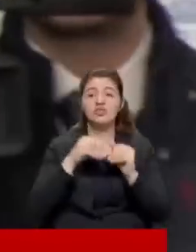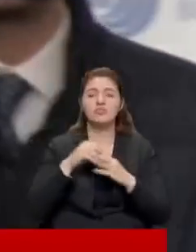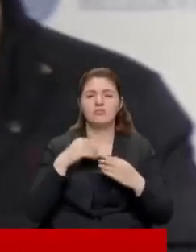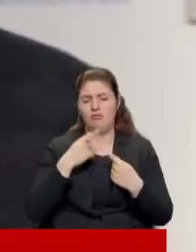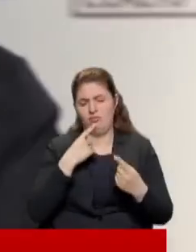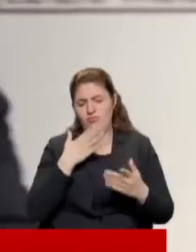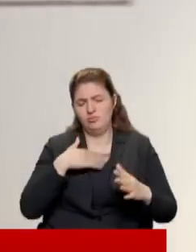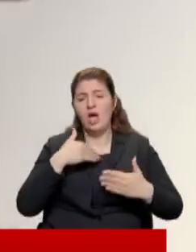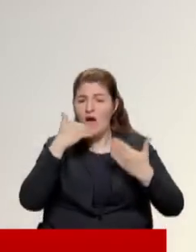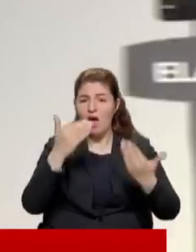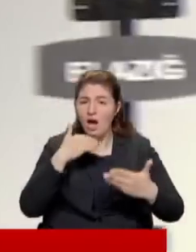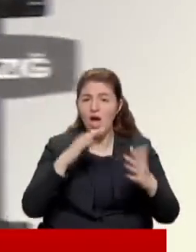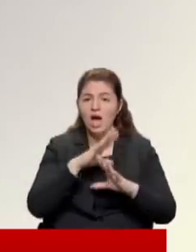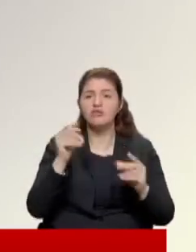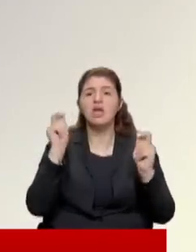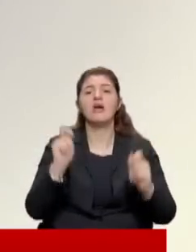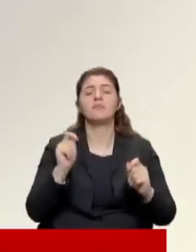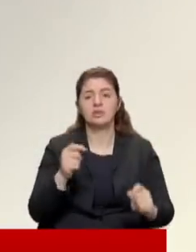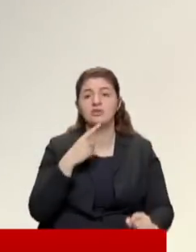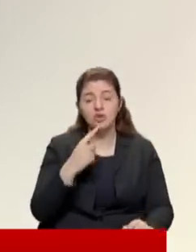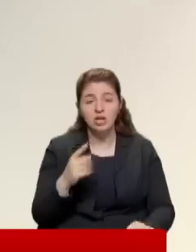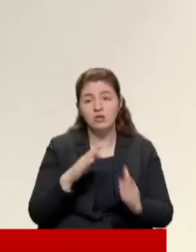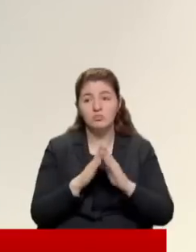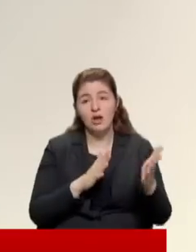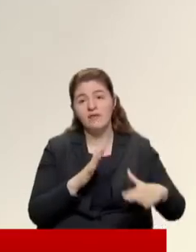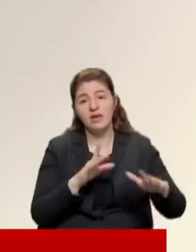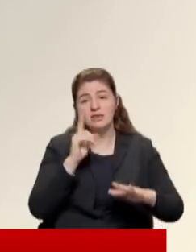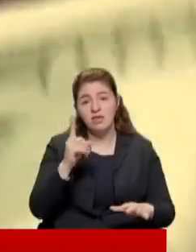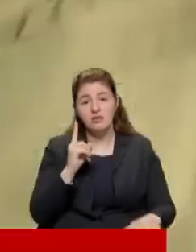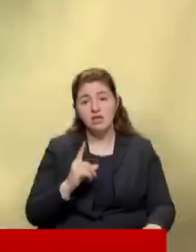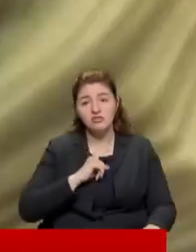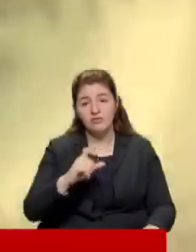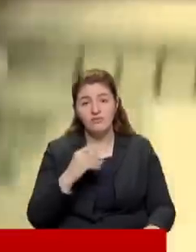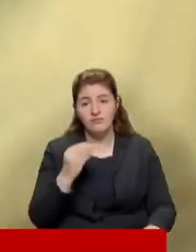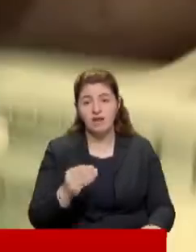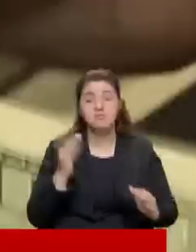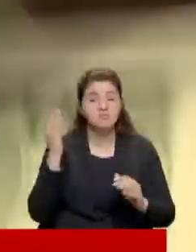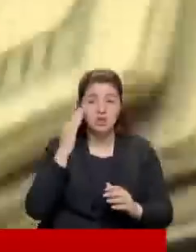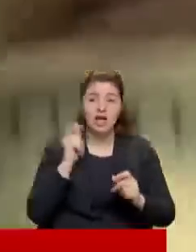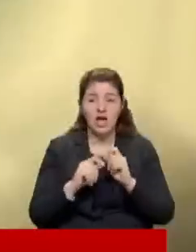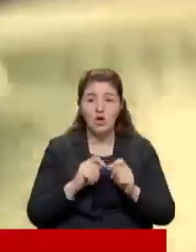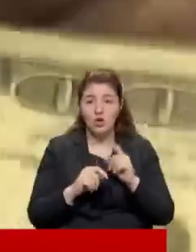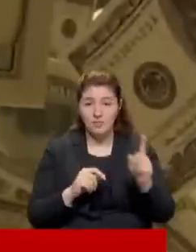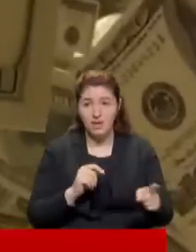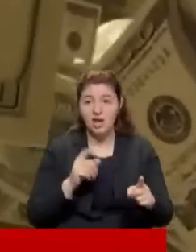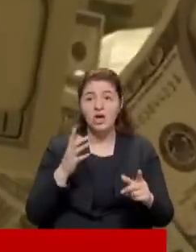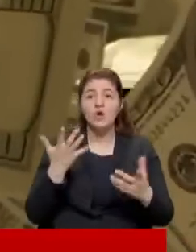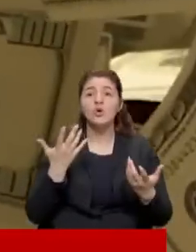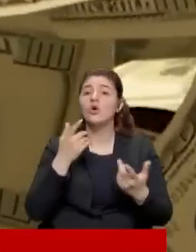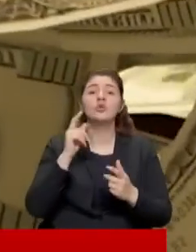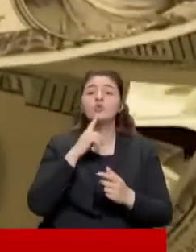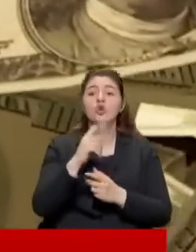vermedik, verdiğimiz tüm vaatleri de yerine getirdik sözlerine muhalefet tek tek cevap verdi. Başta ekonomi olmak üzere